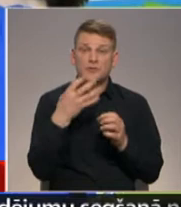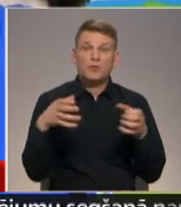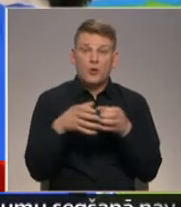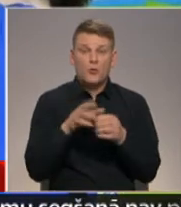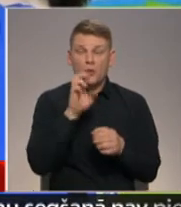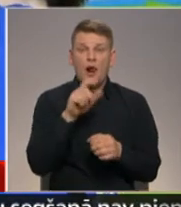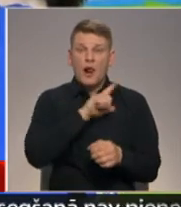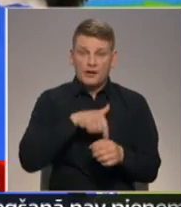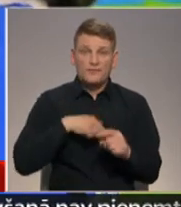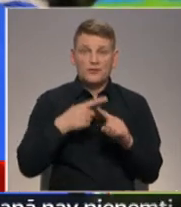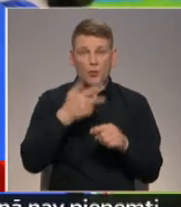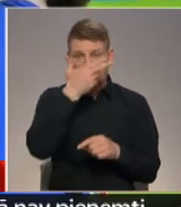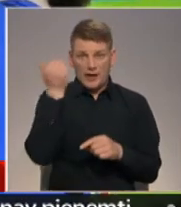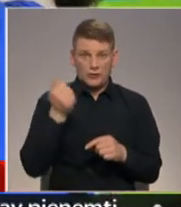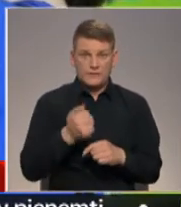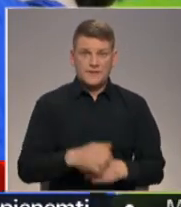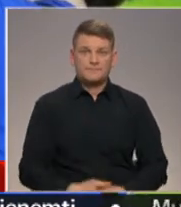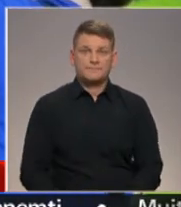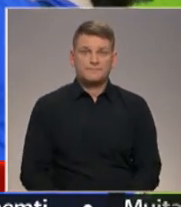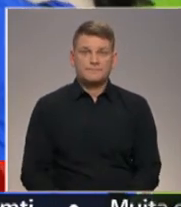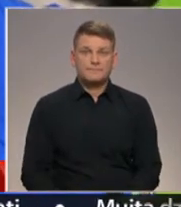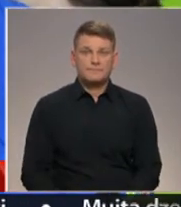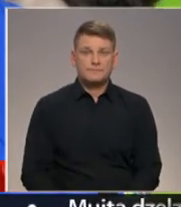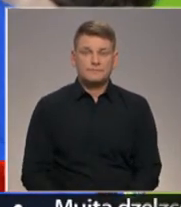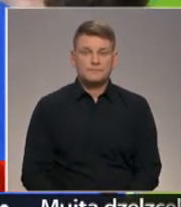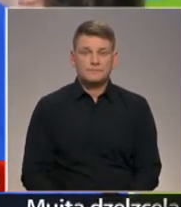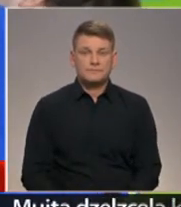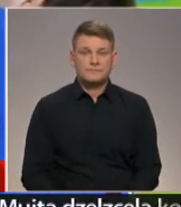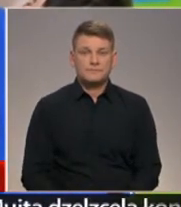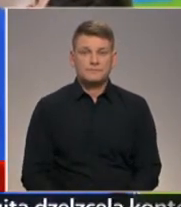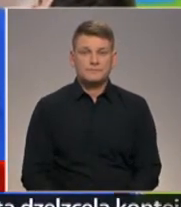Latvijas un Lietuvas. Sandra Leitāne, Andris Pāns, TV Spektrs.